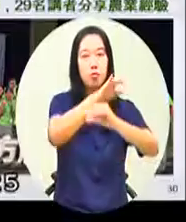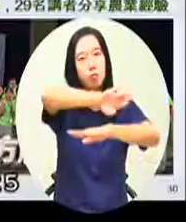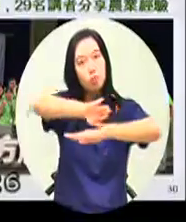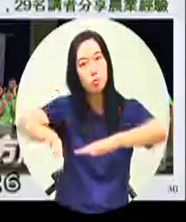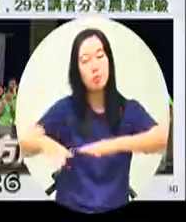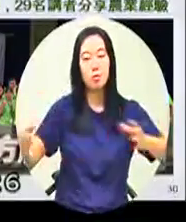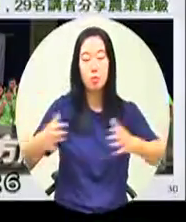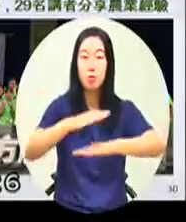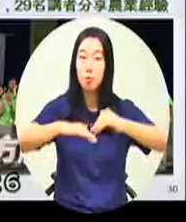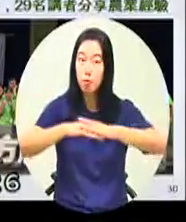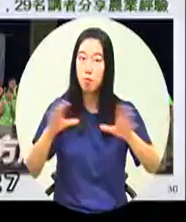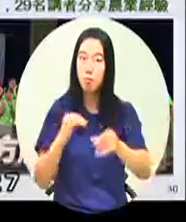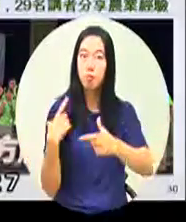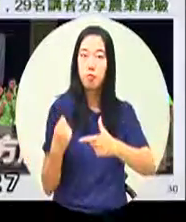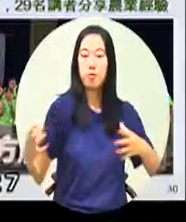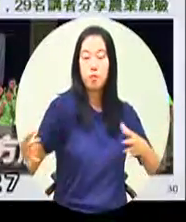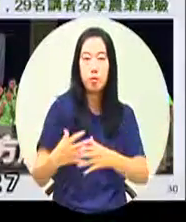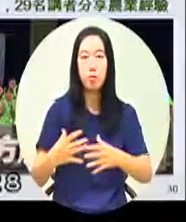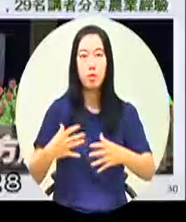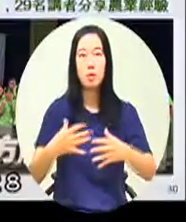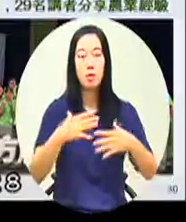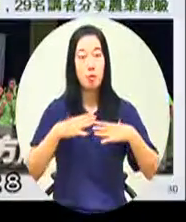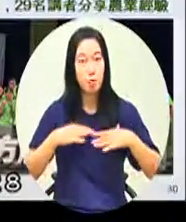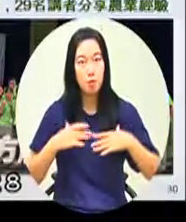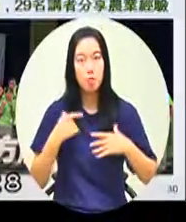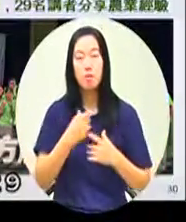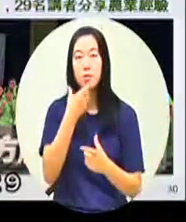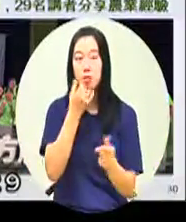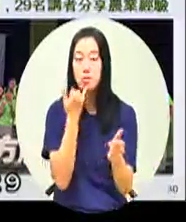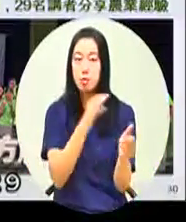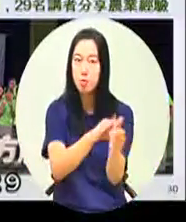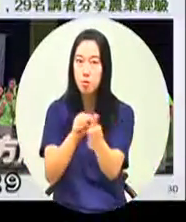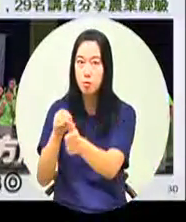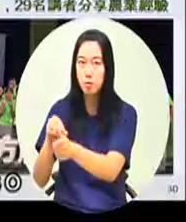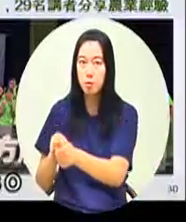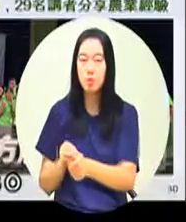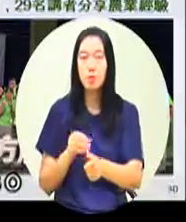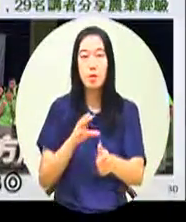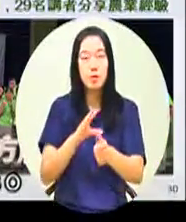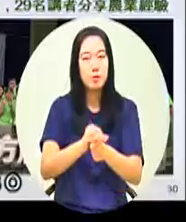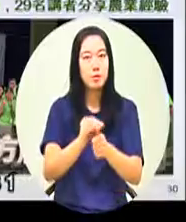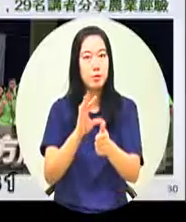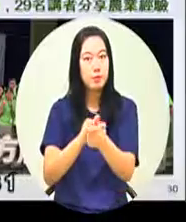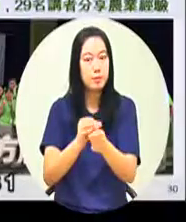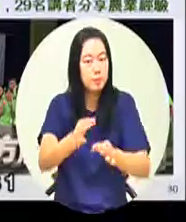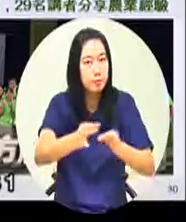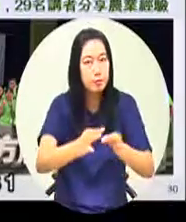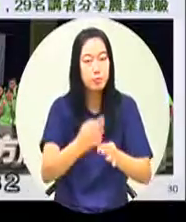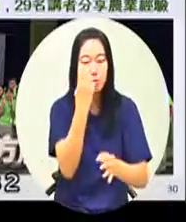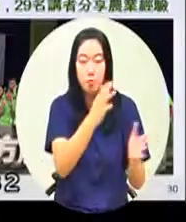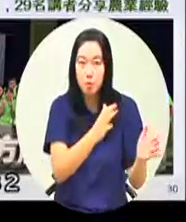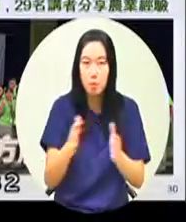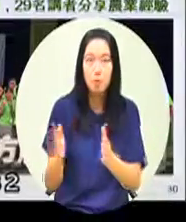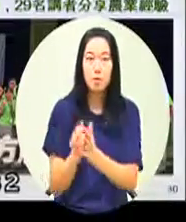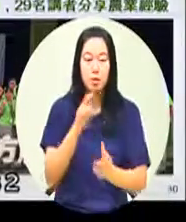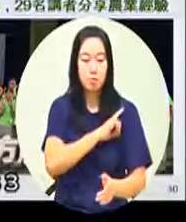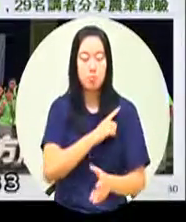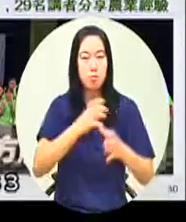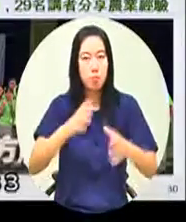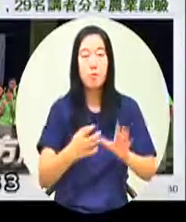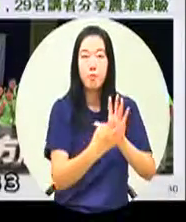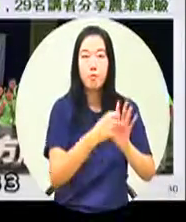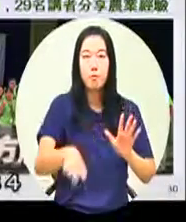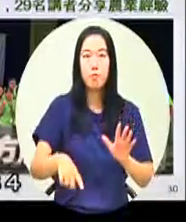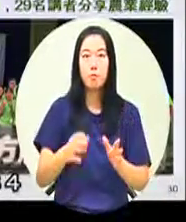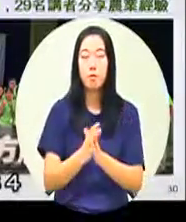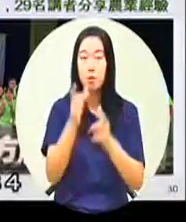源的共享，让学员学习企业管理、产品包装、打行销以及建立品牌，提高高雄农产品